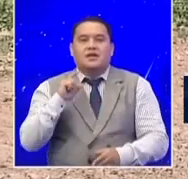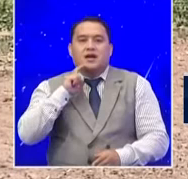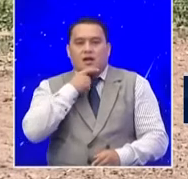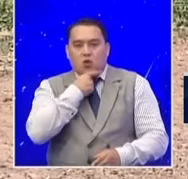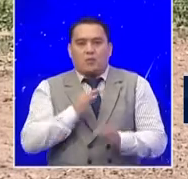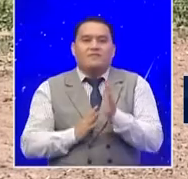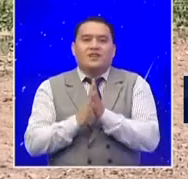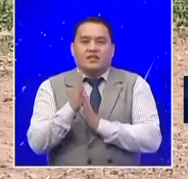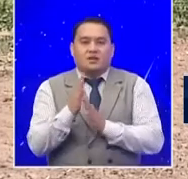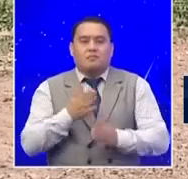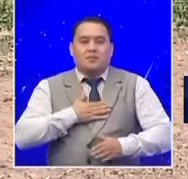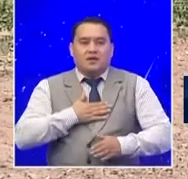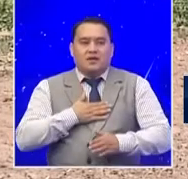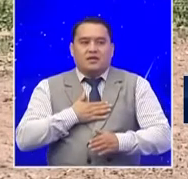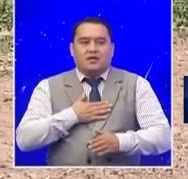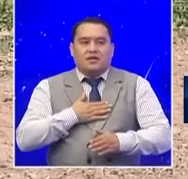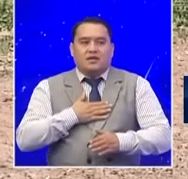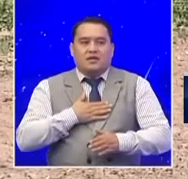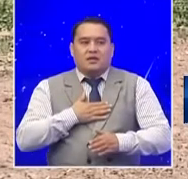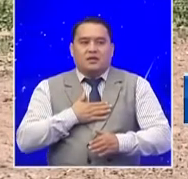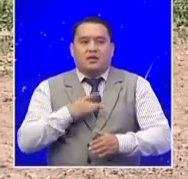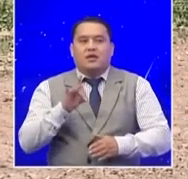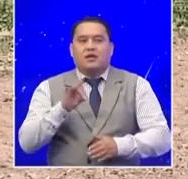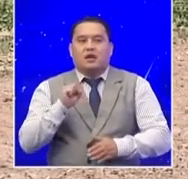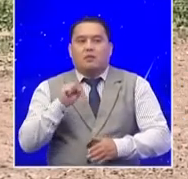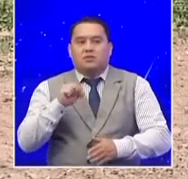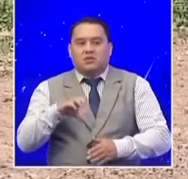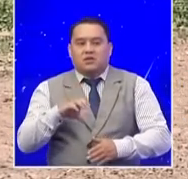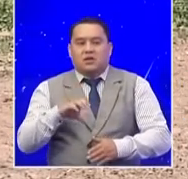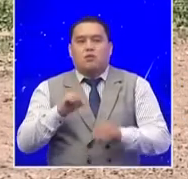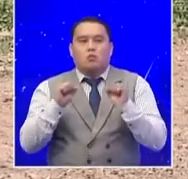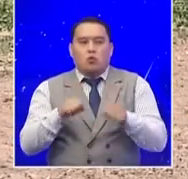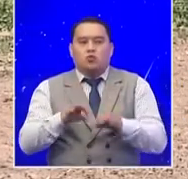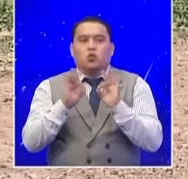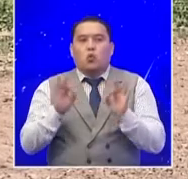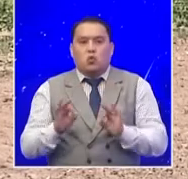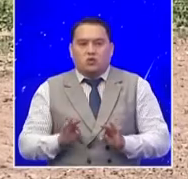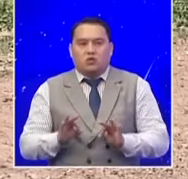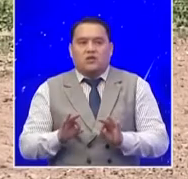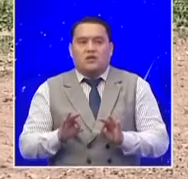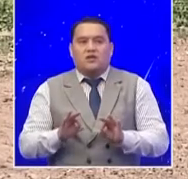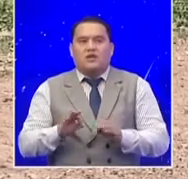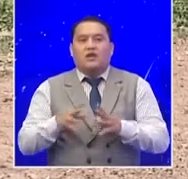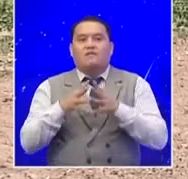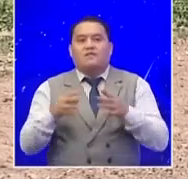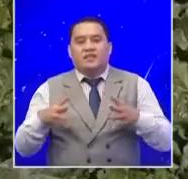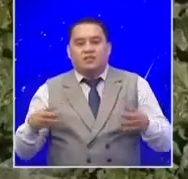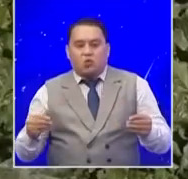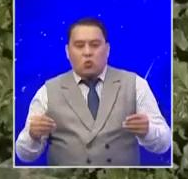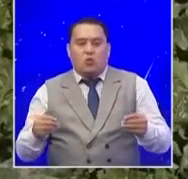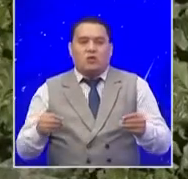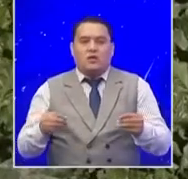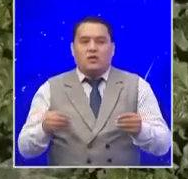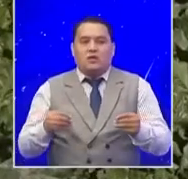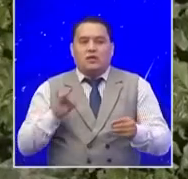особенности выращивания, когда мы орошение основное для рапса можем проводить влагозарядку осенью и весной, до начала основного поливного